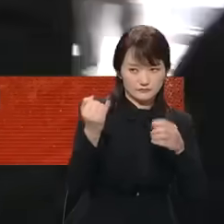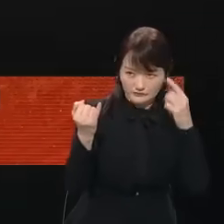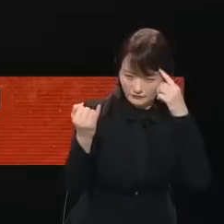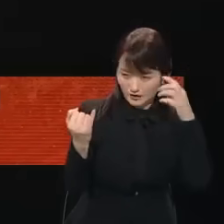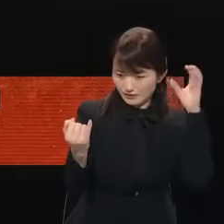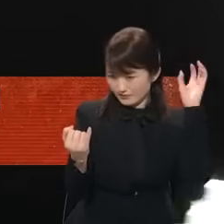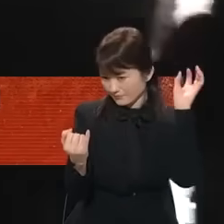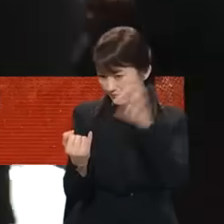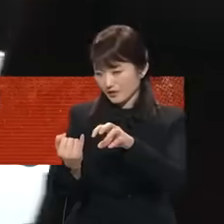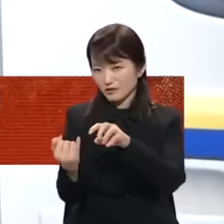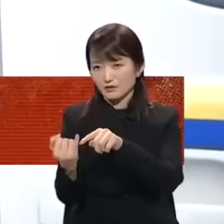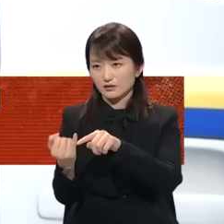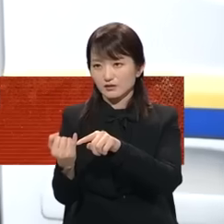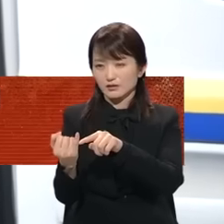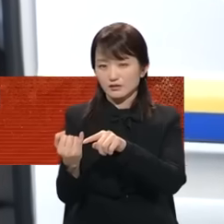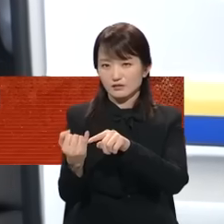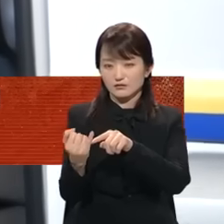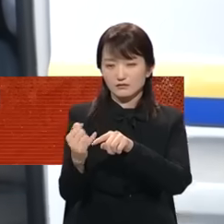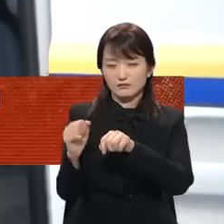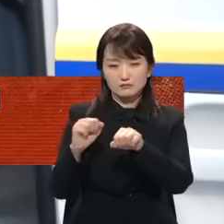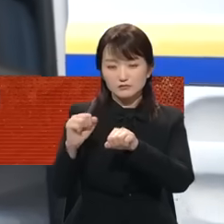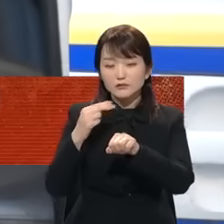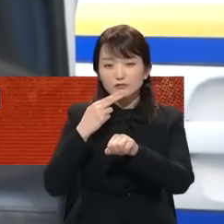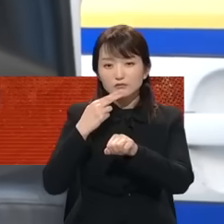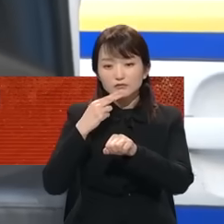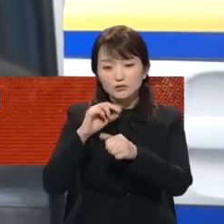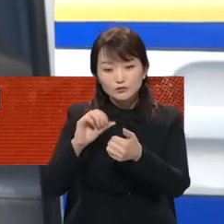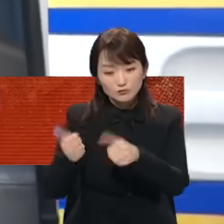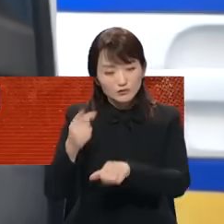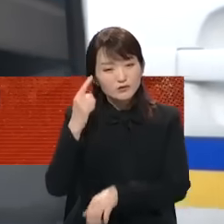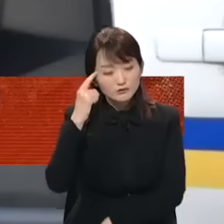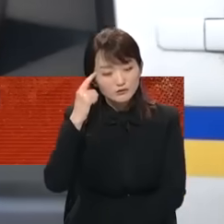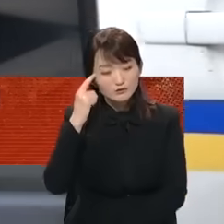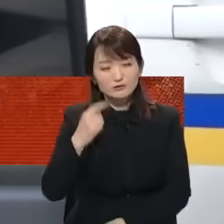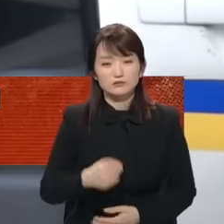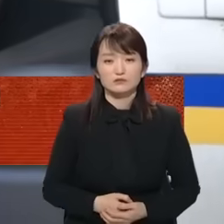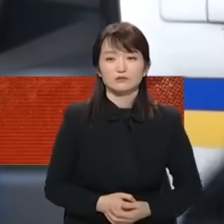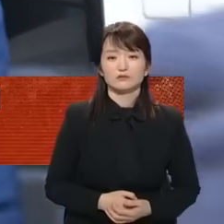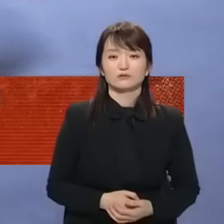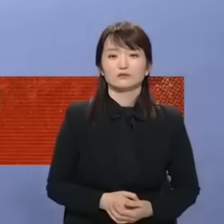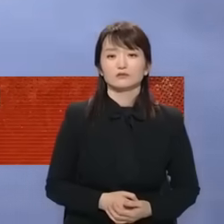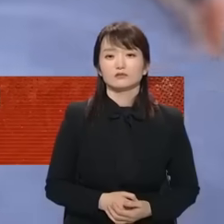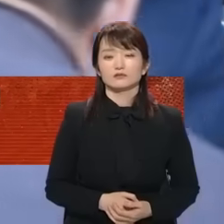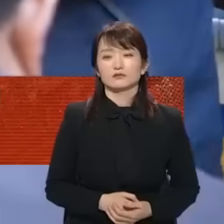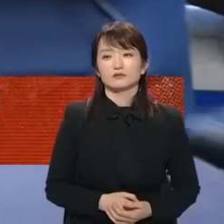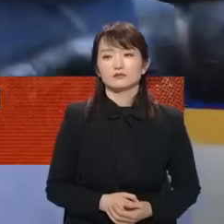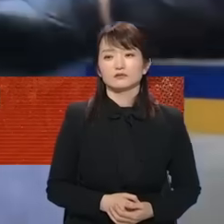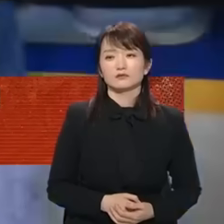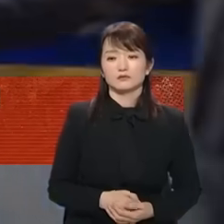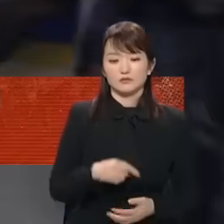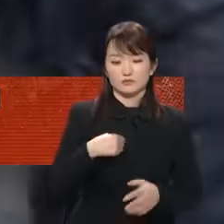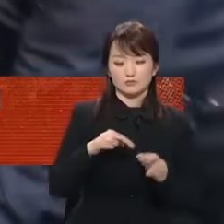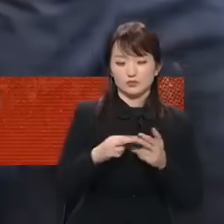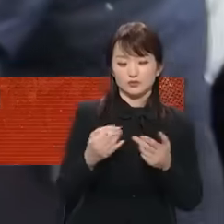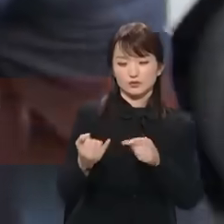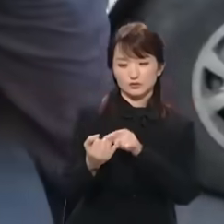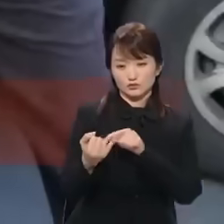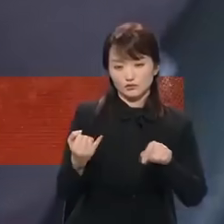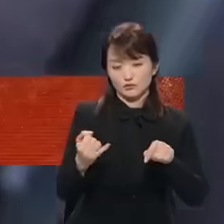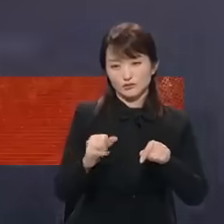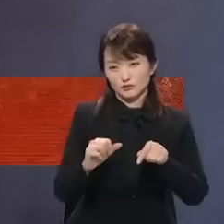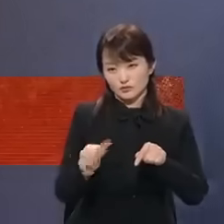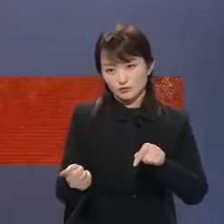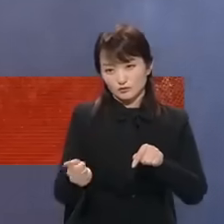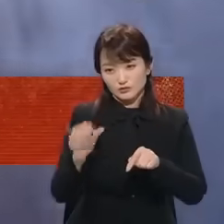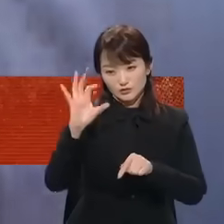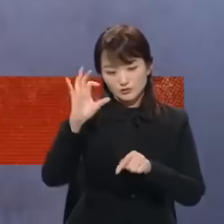내리치고 할머니가 움직임이 없으니까 죽었다고 생각했다고 합니다 그 이후에 이제 본인이 살해했다고 생각하이 피해자 할머니